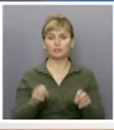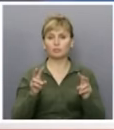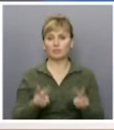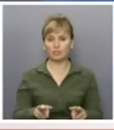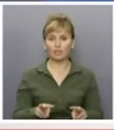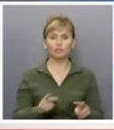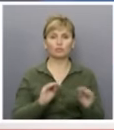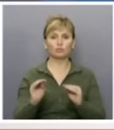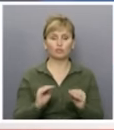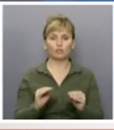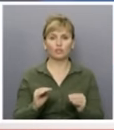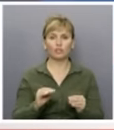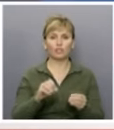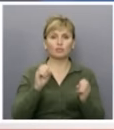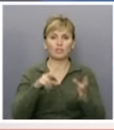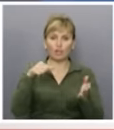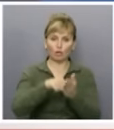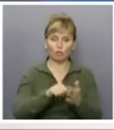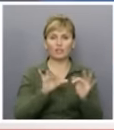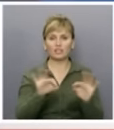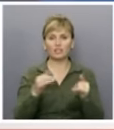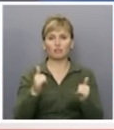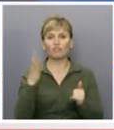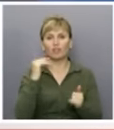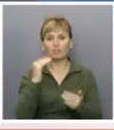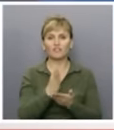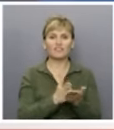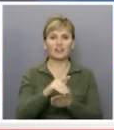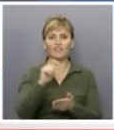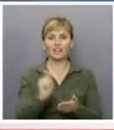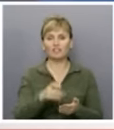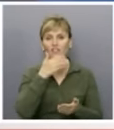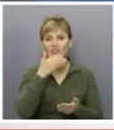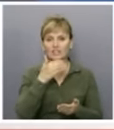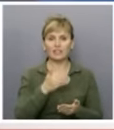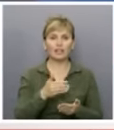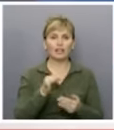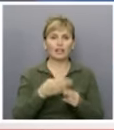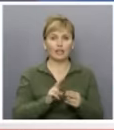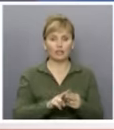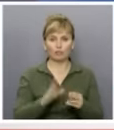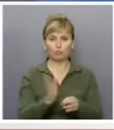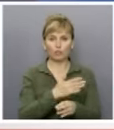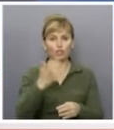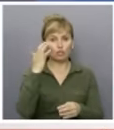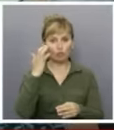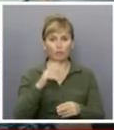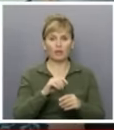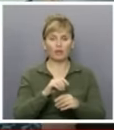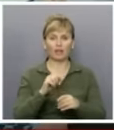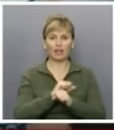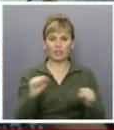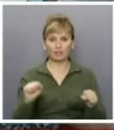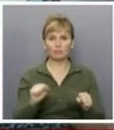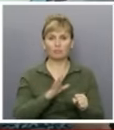Специальные устройства с тревожной кнопкой презентовали сегодня в Алматы ветеранам войны в Афганистане и ликвидаторам аварии на Чернобыльской атомной